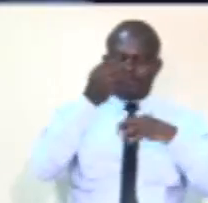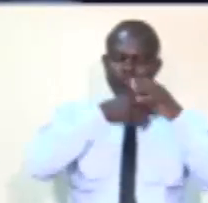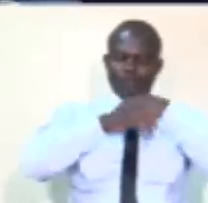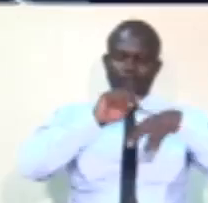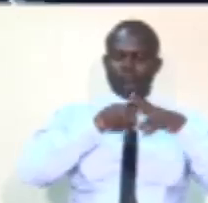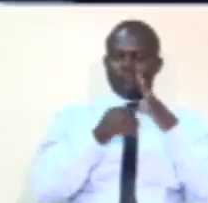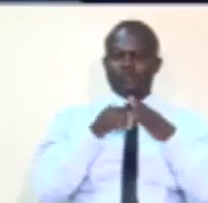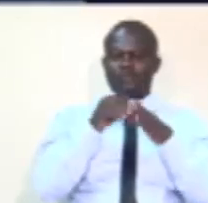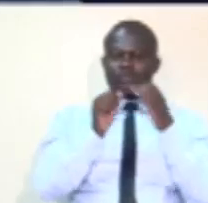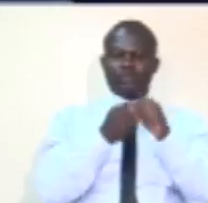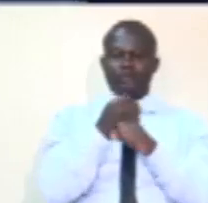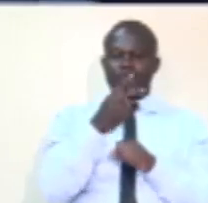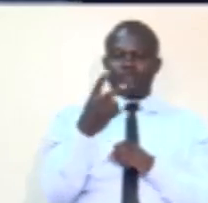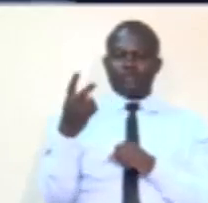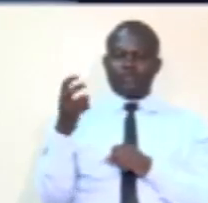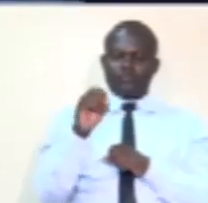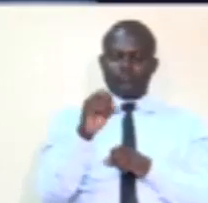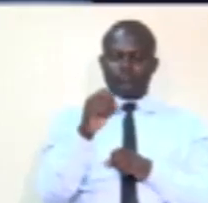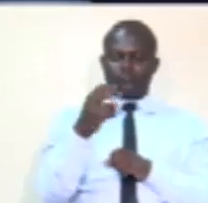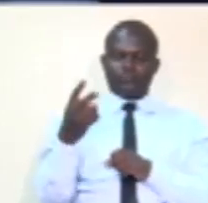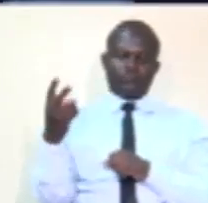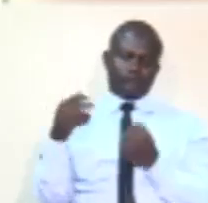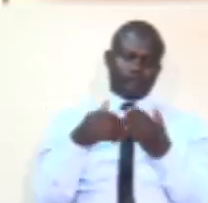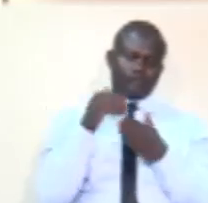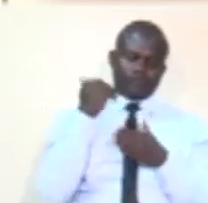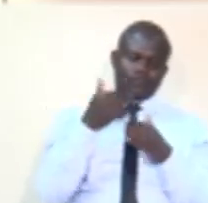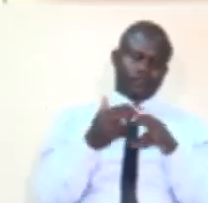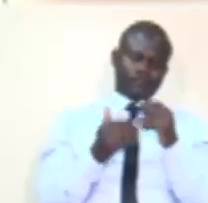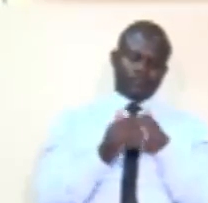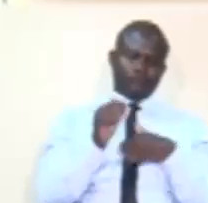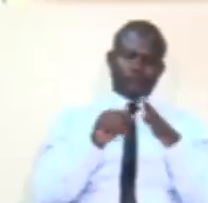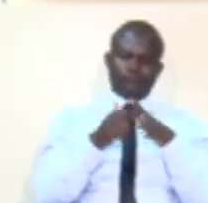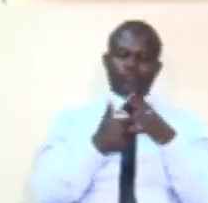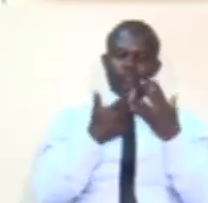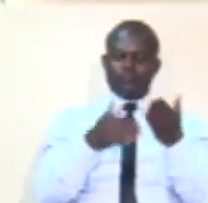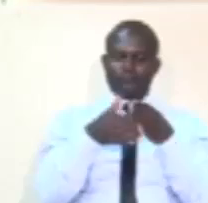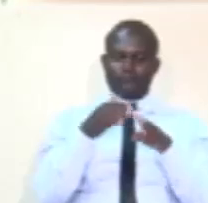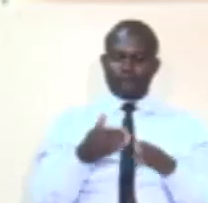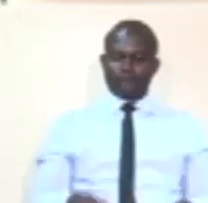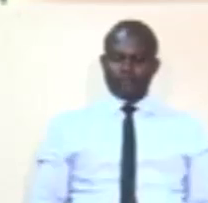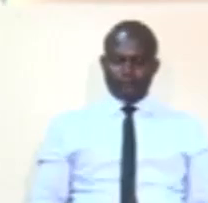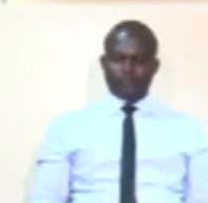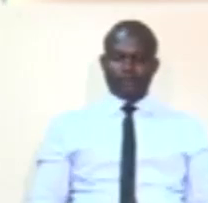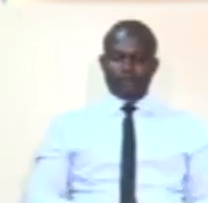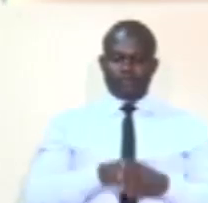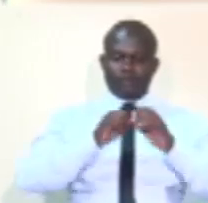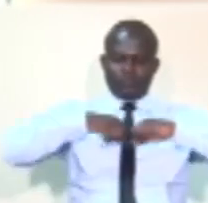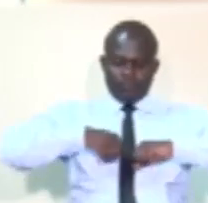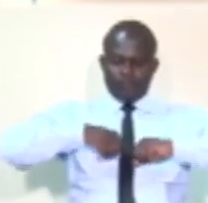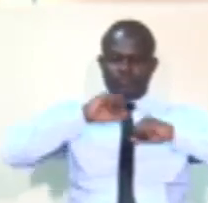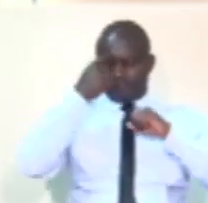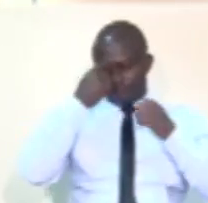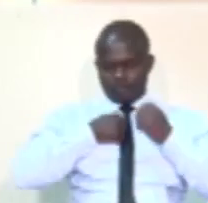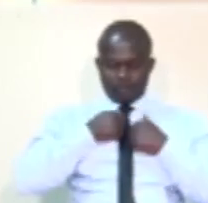kubakwa muri 2022 ndetse mu myaka ibiri rukazaba rwuzuye. Na amasezerano Leta y'u Rwanda igiranye